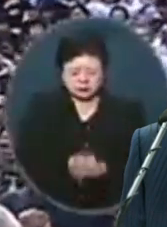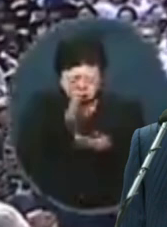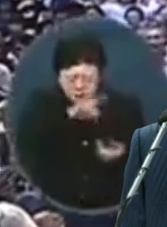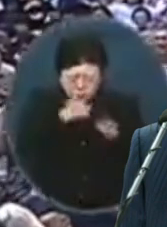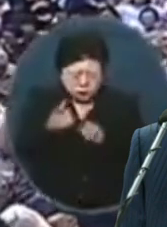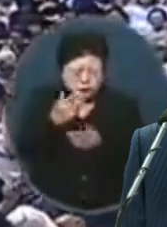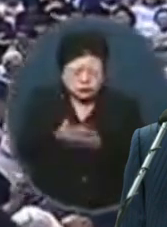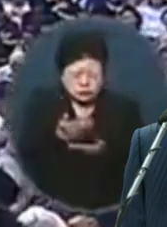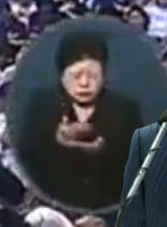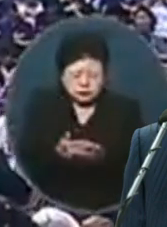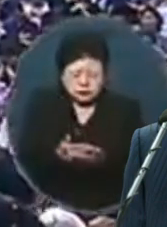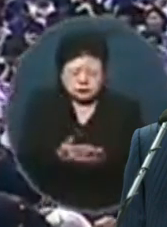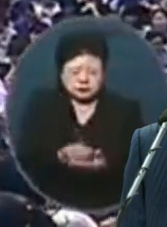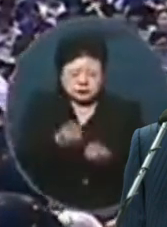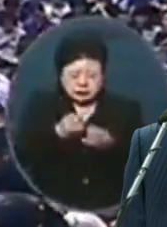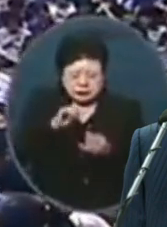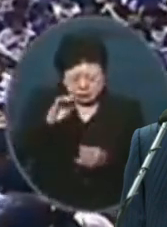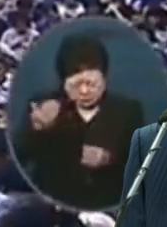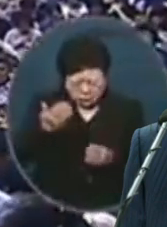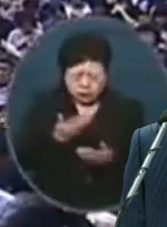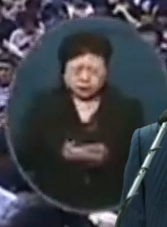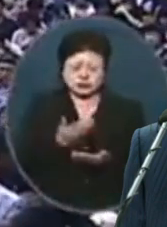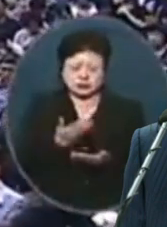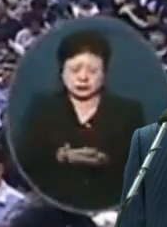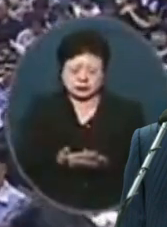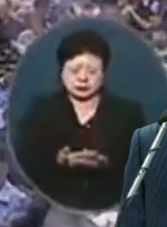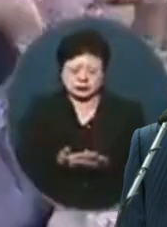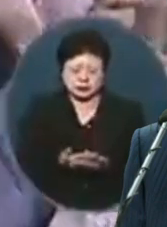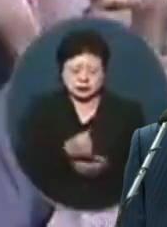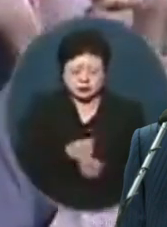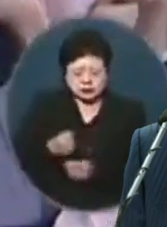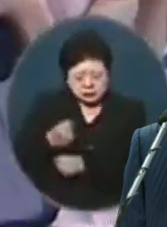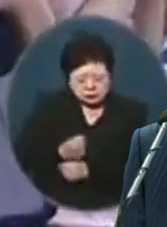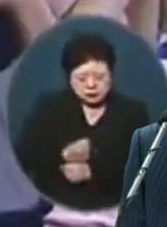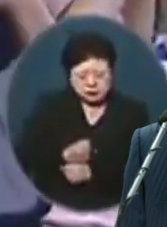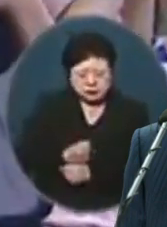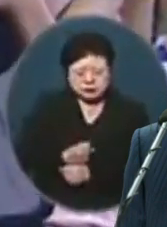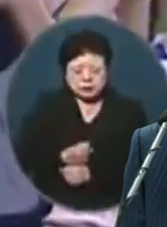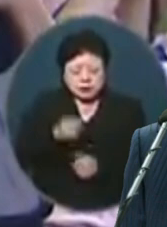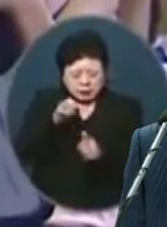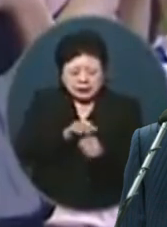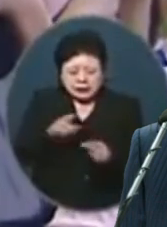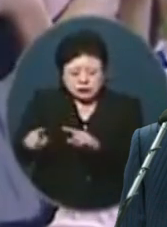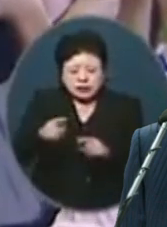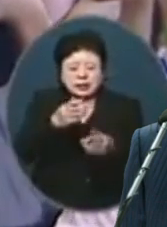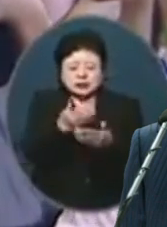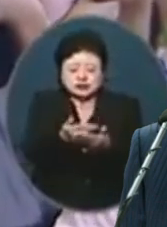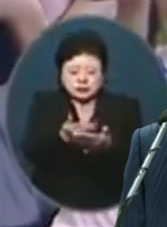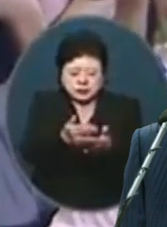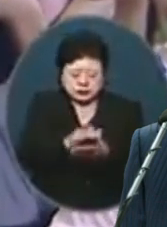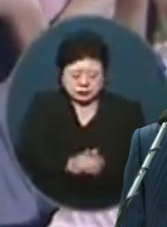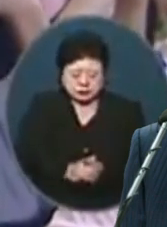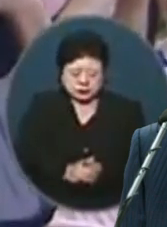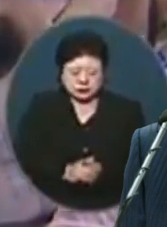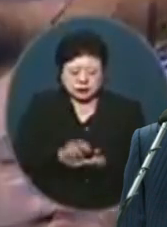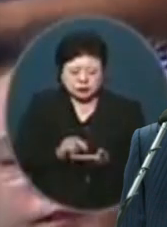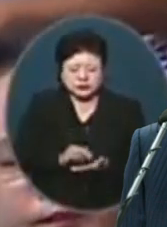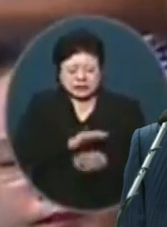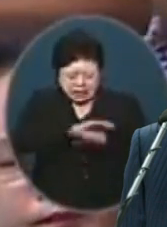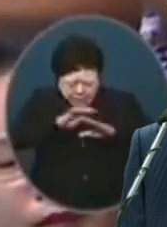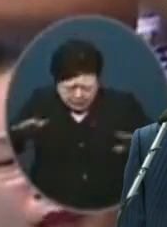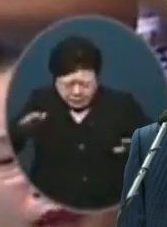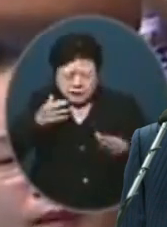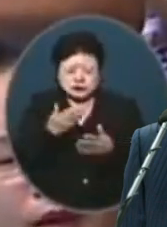주시옵소서. 새 사람이 되게 하여 주시옵소서. 수고하고 무거운 짐은 다 맡아 주장하여 주시옵시고 문제를 다